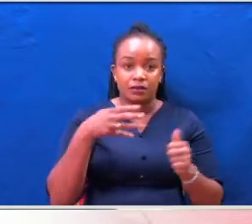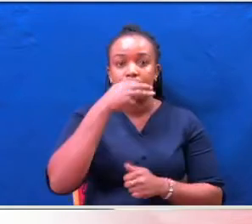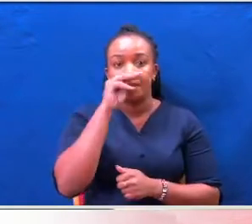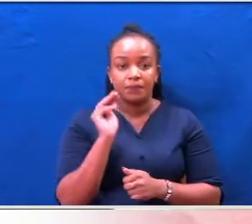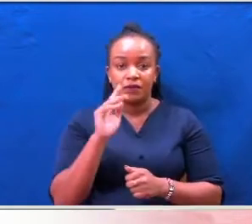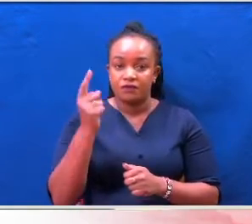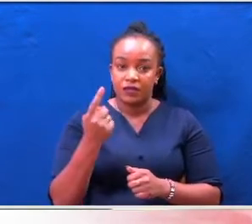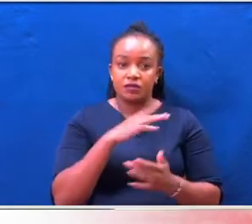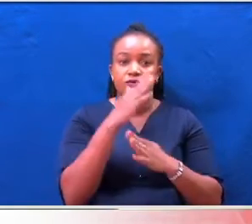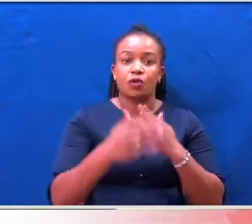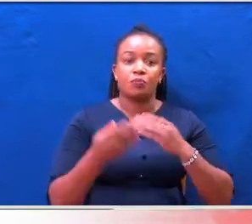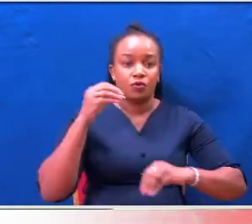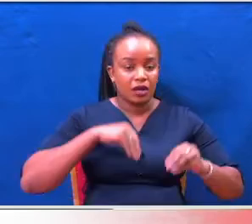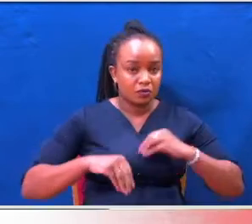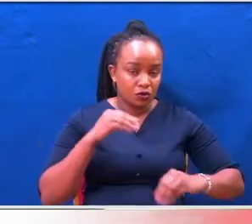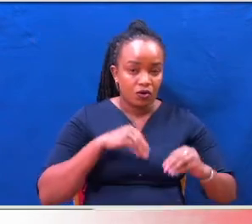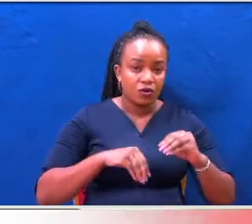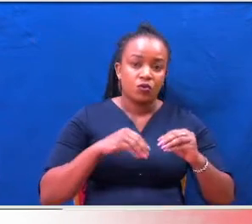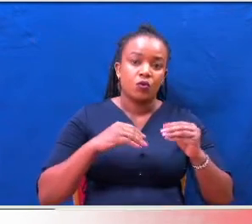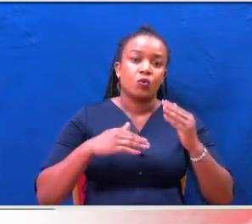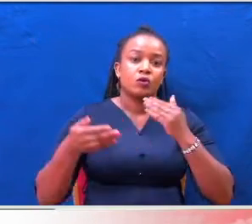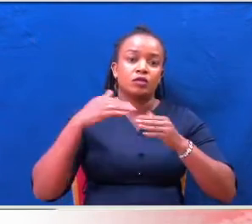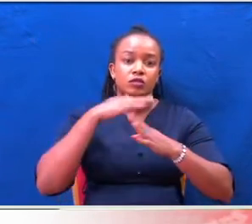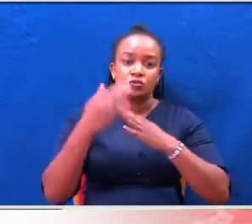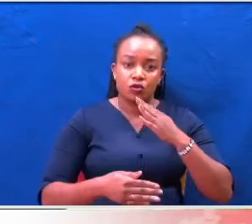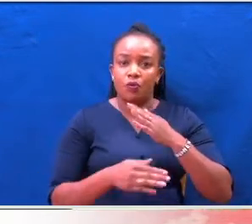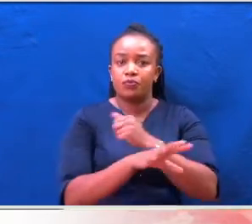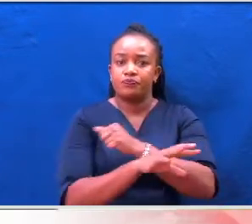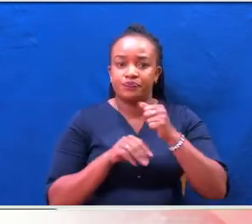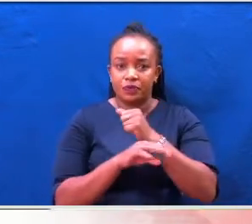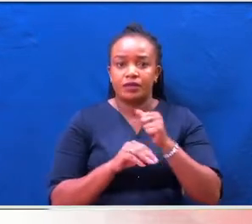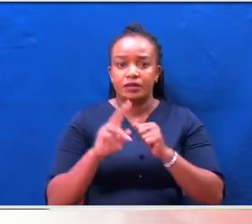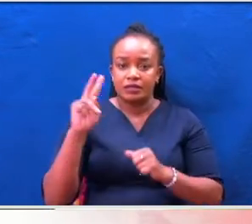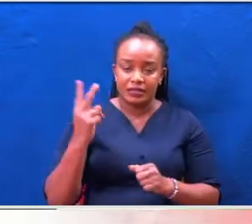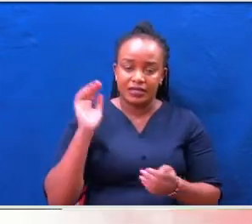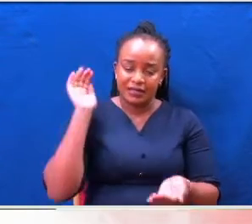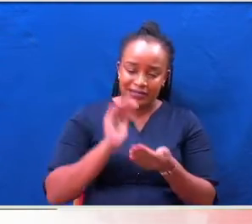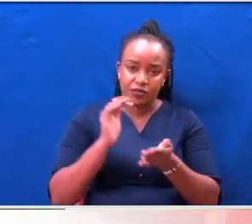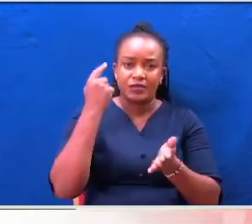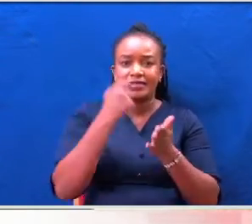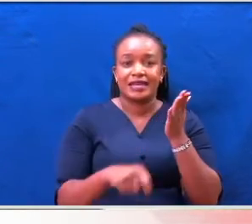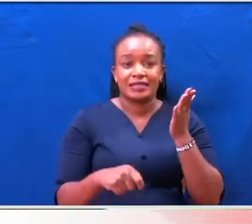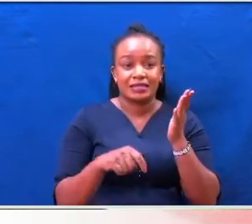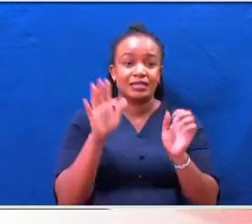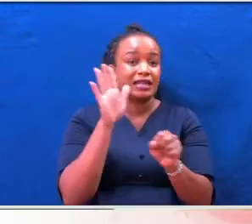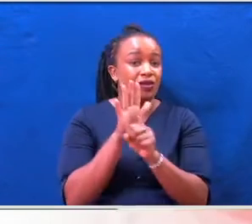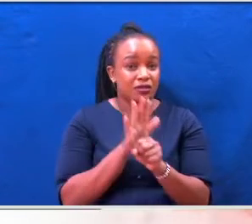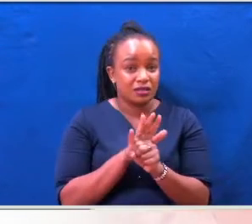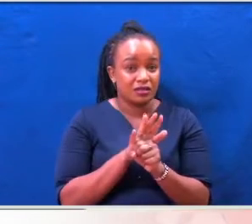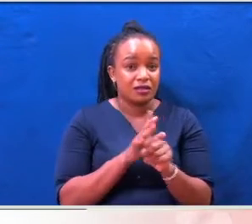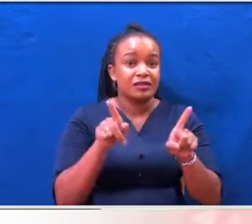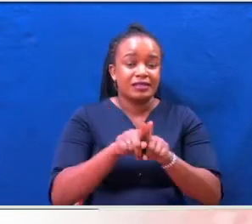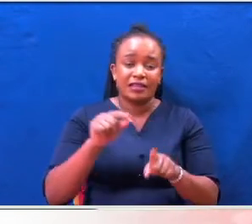kuiba. Tuache kuiba. Ya pili tupunguze ushuru. Reduce the tax, it is too high. Hata